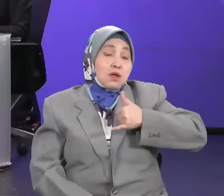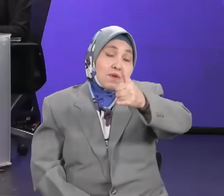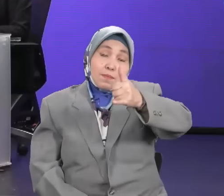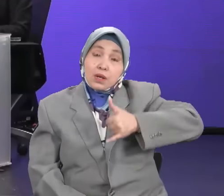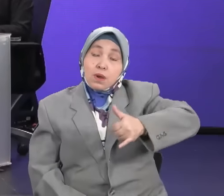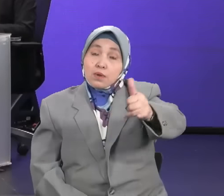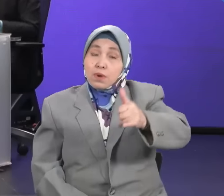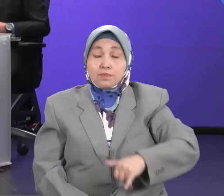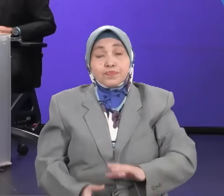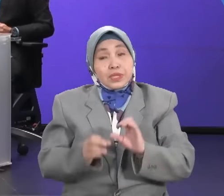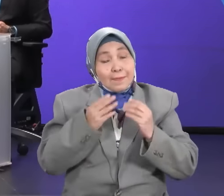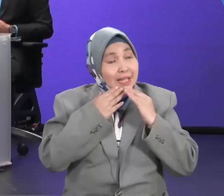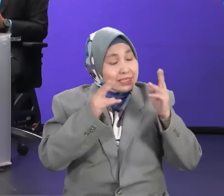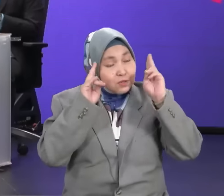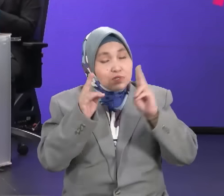samudrasah